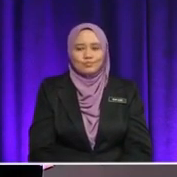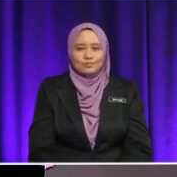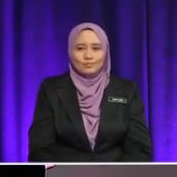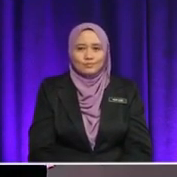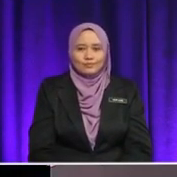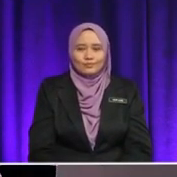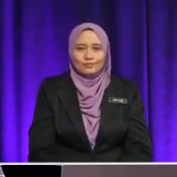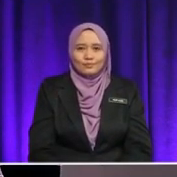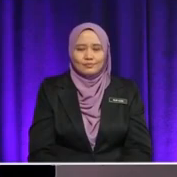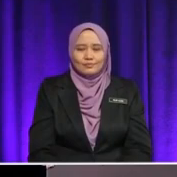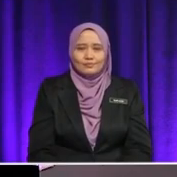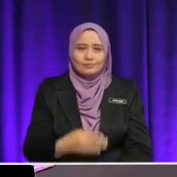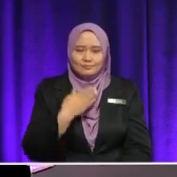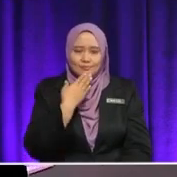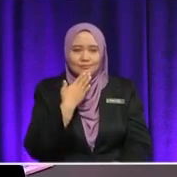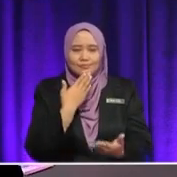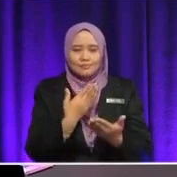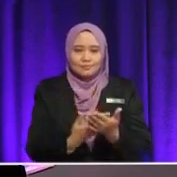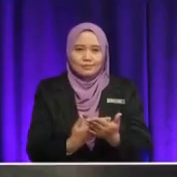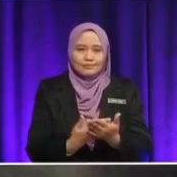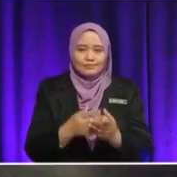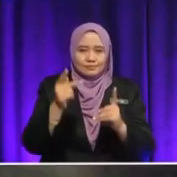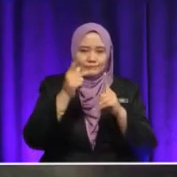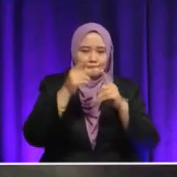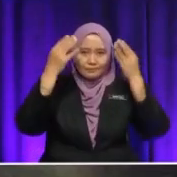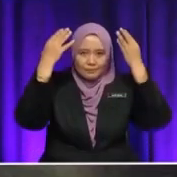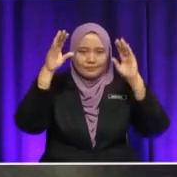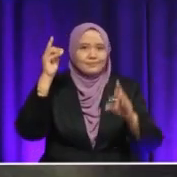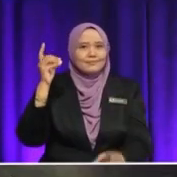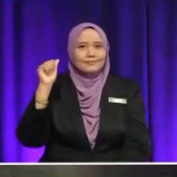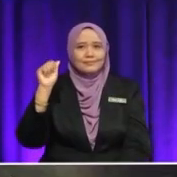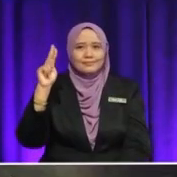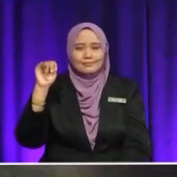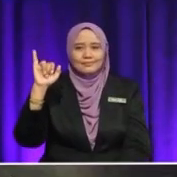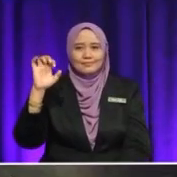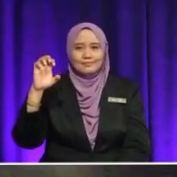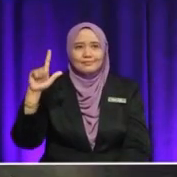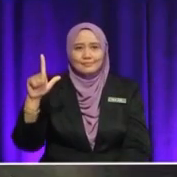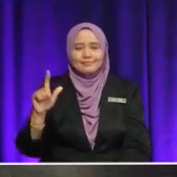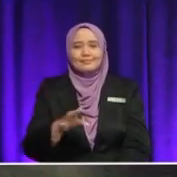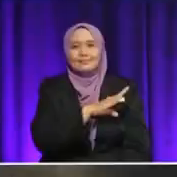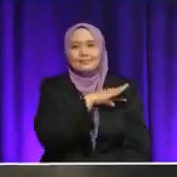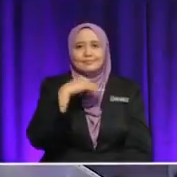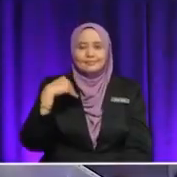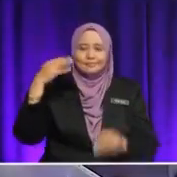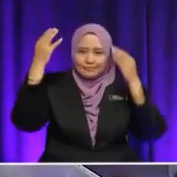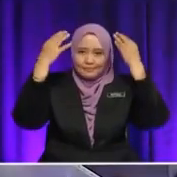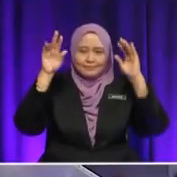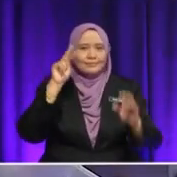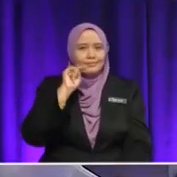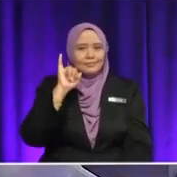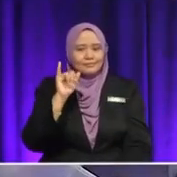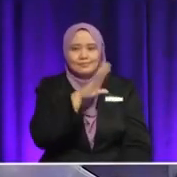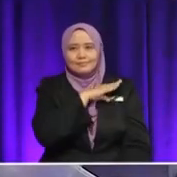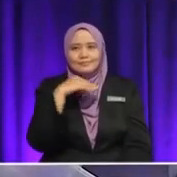buatku bye Terima kasih saya gigi bisa episodenya dan juga tak lupa jurubicarajkt guildo dan murid-murid kita